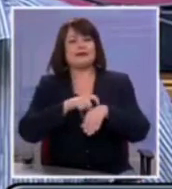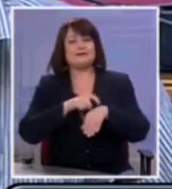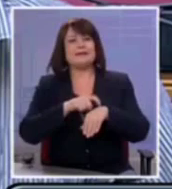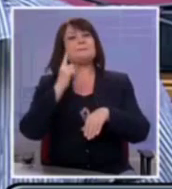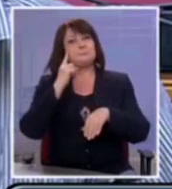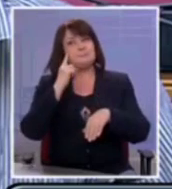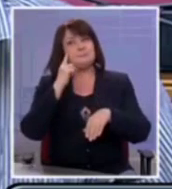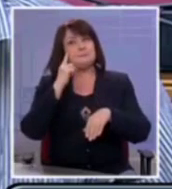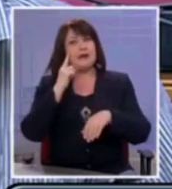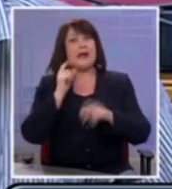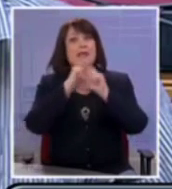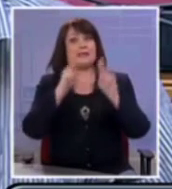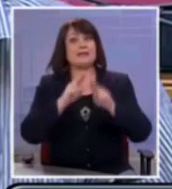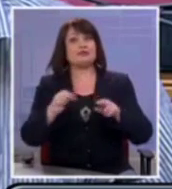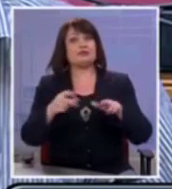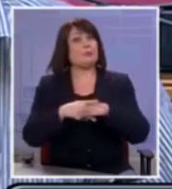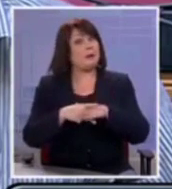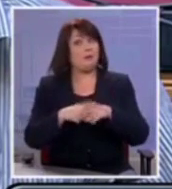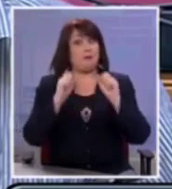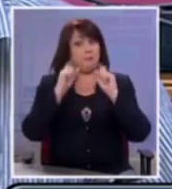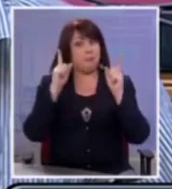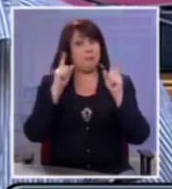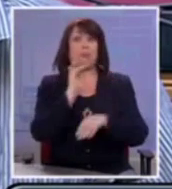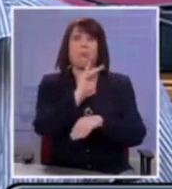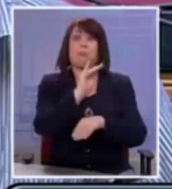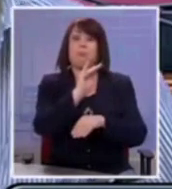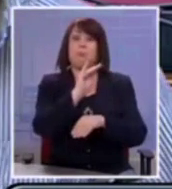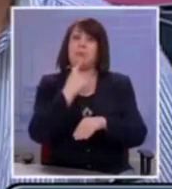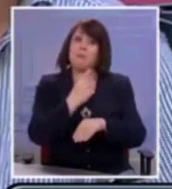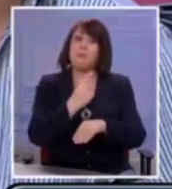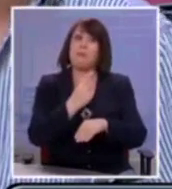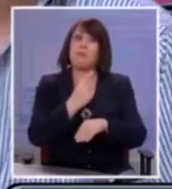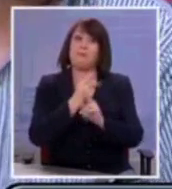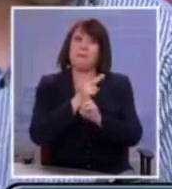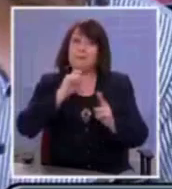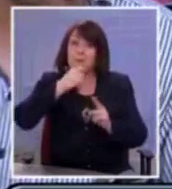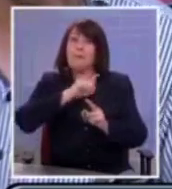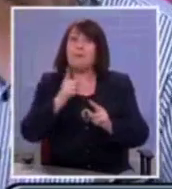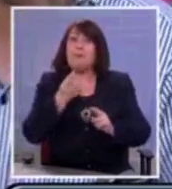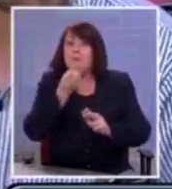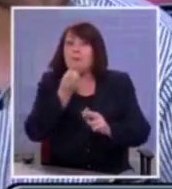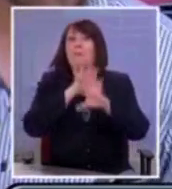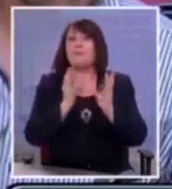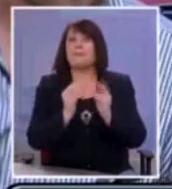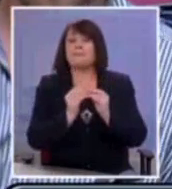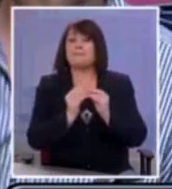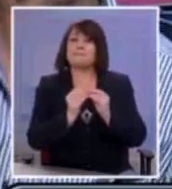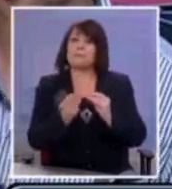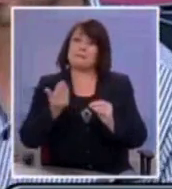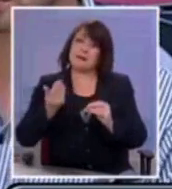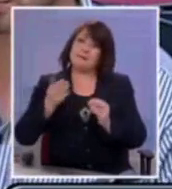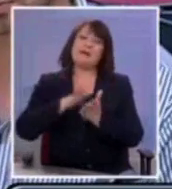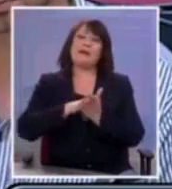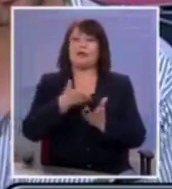συγκυρία κινητοποιήθηκε το Ταμείο για να σας ζητήσει τέτοιες διευκρινήσεις πρώτης ενώπιον